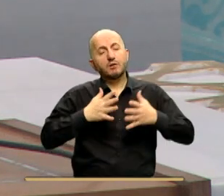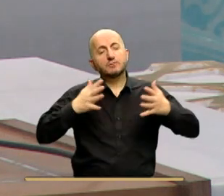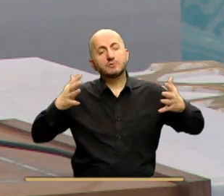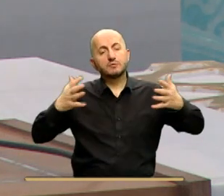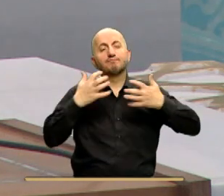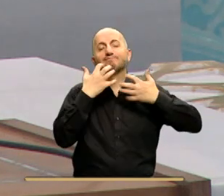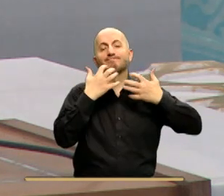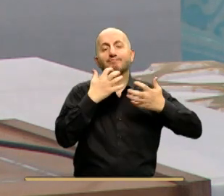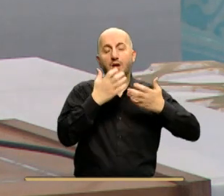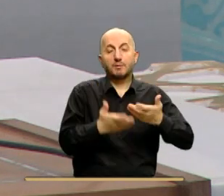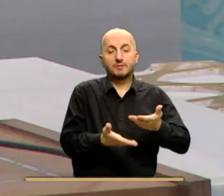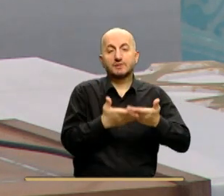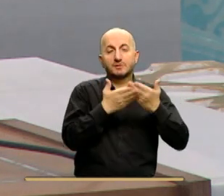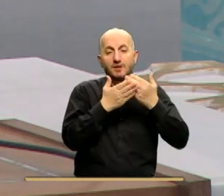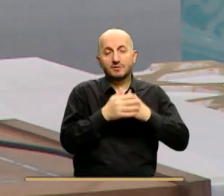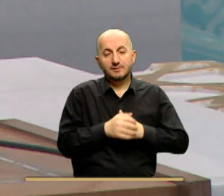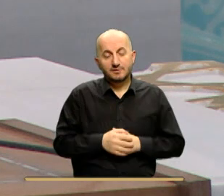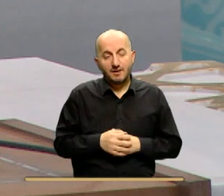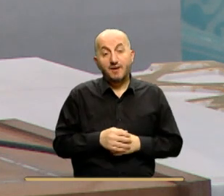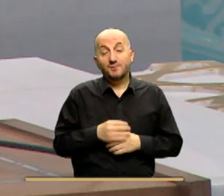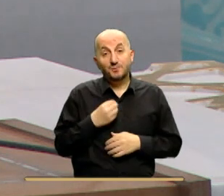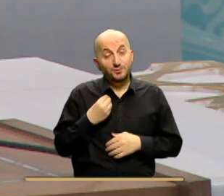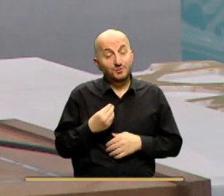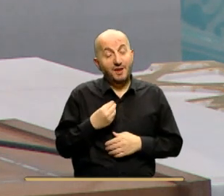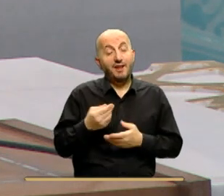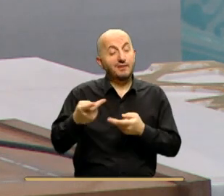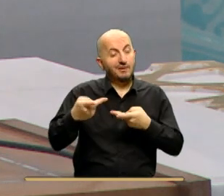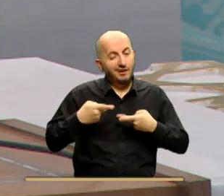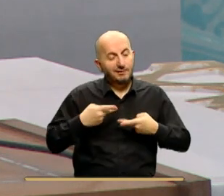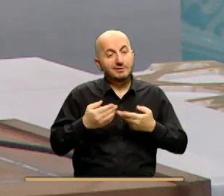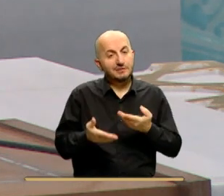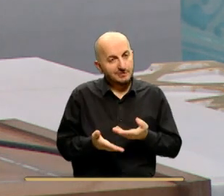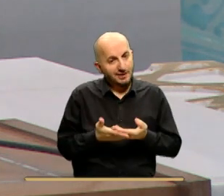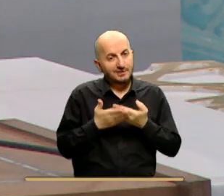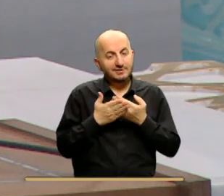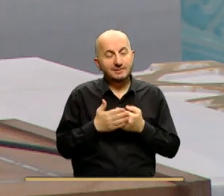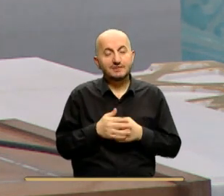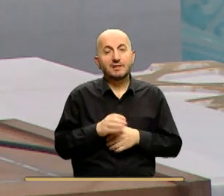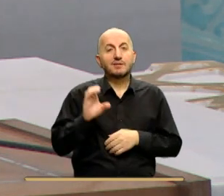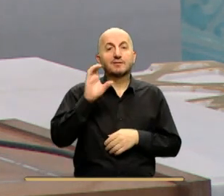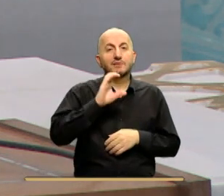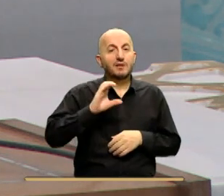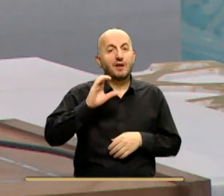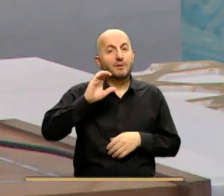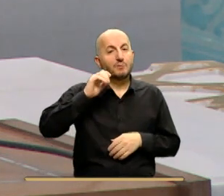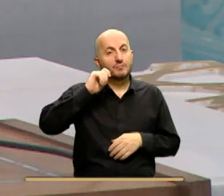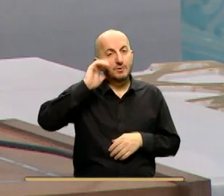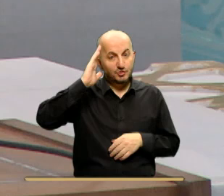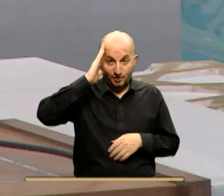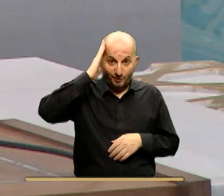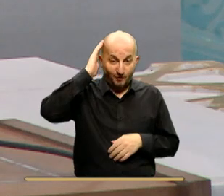merhameti sayesinde, güzel davet sayesinde İslam'la şereflenmişlerdi.